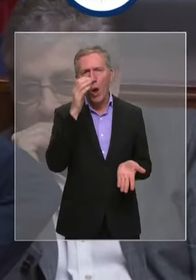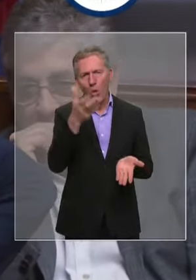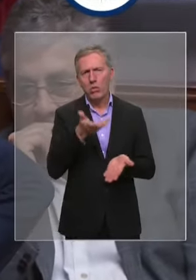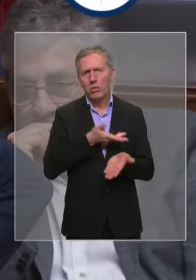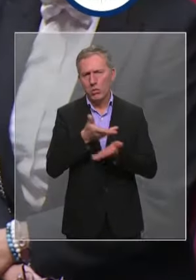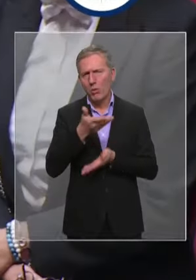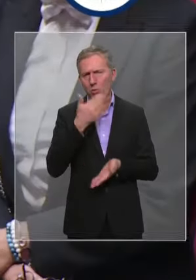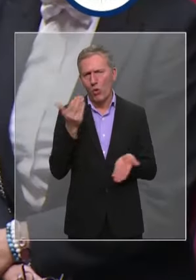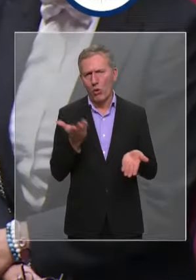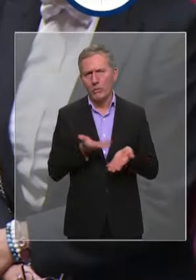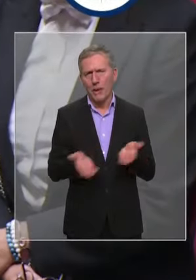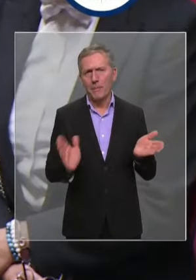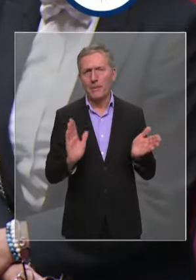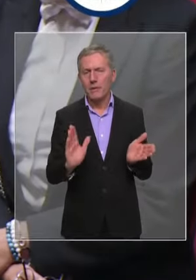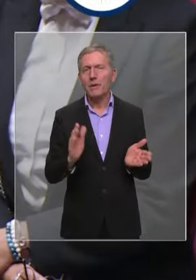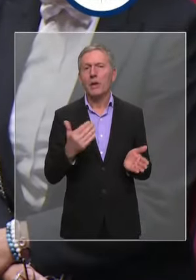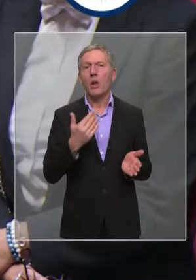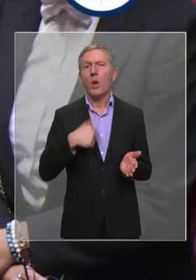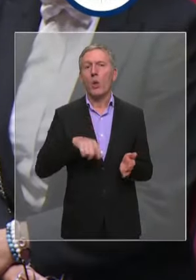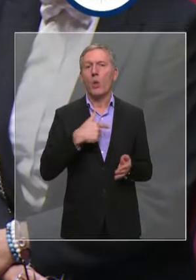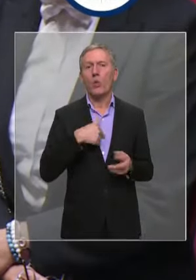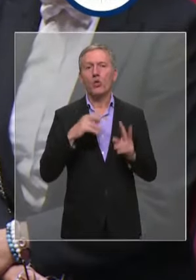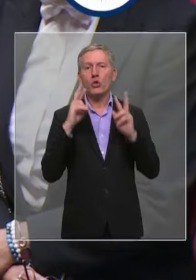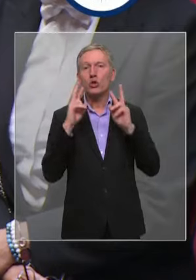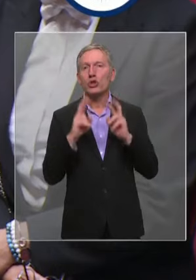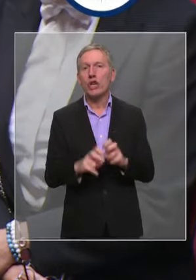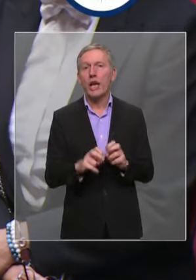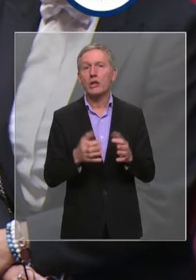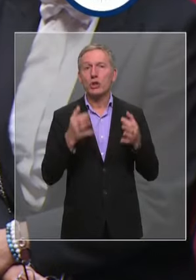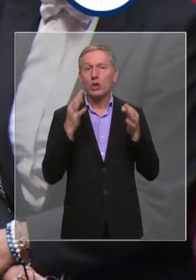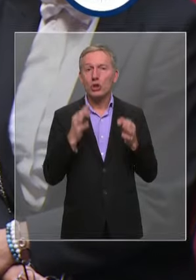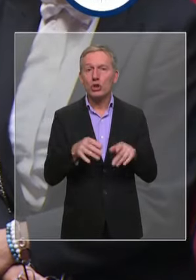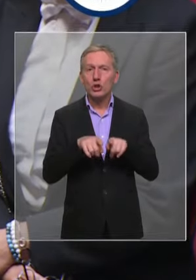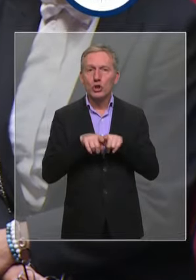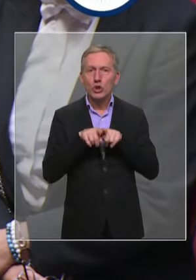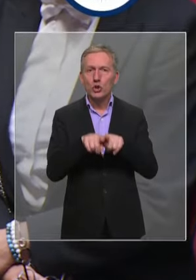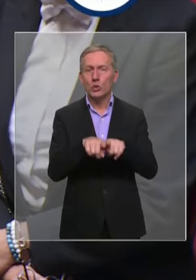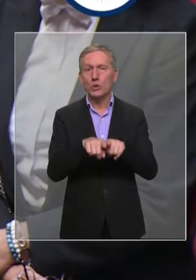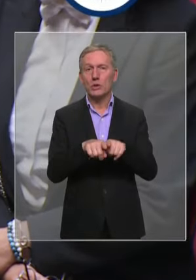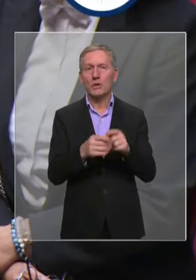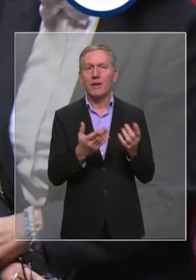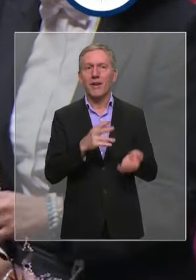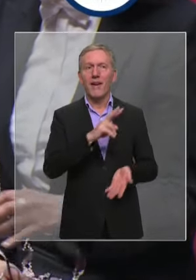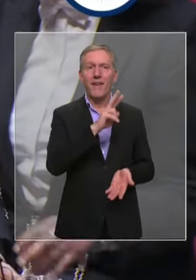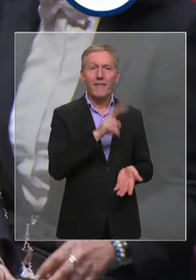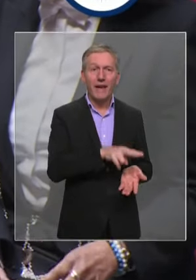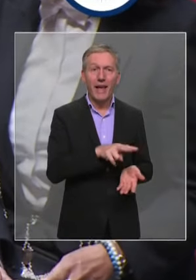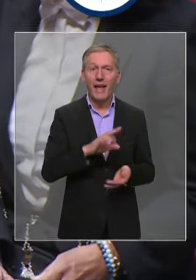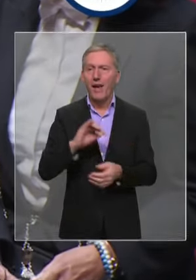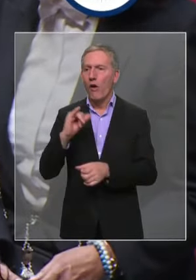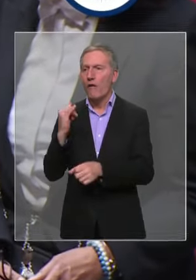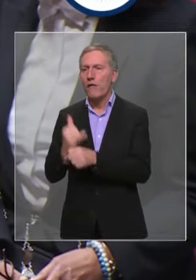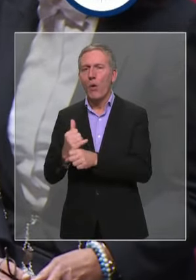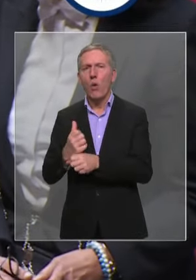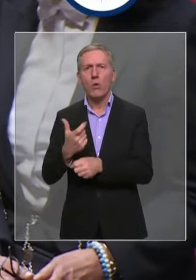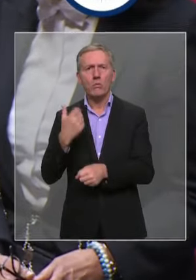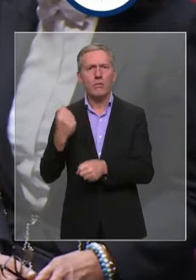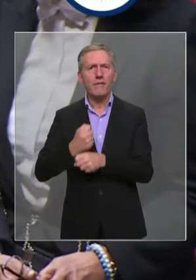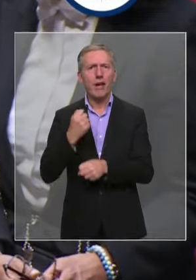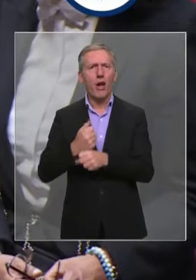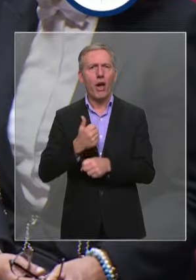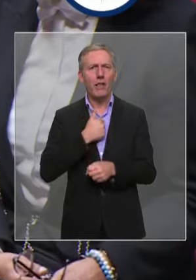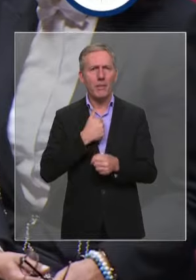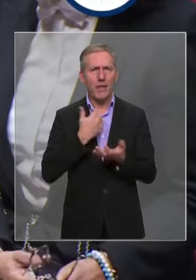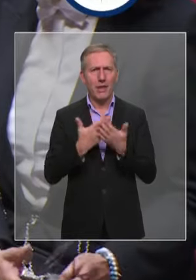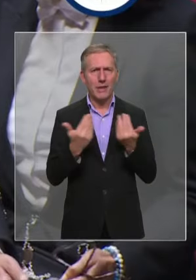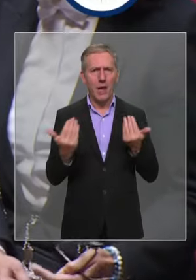s'écouter, ça ira mieux, je crois. Nous sommes à la recherche d'une juste distinction entre les vrais et les faux travailleurs indépendants.